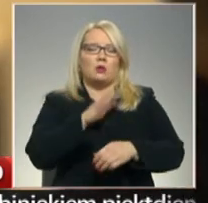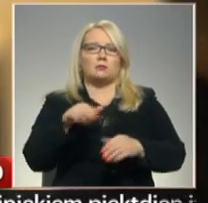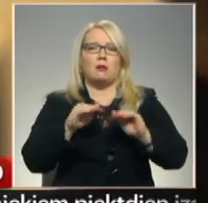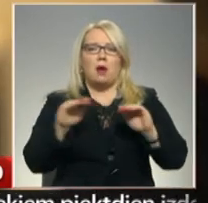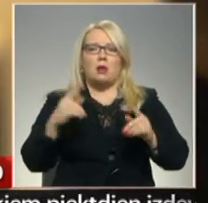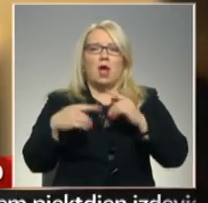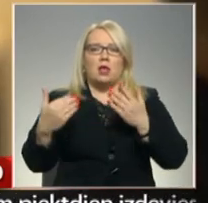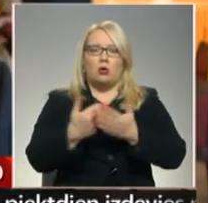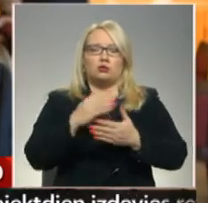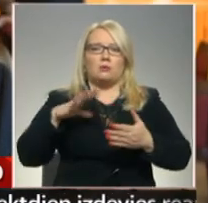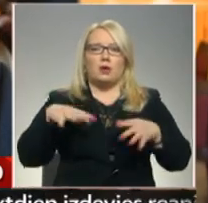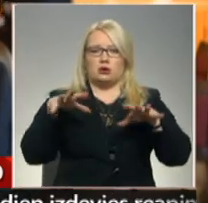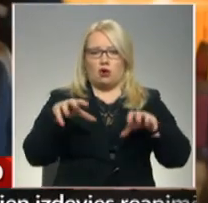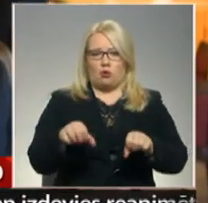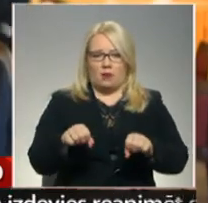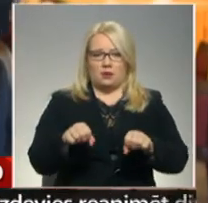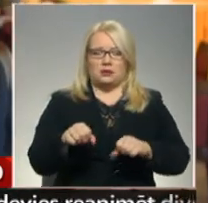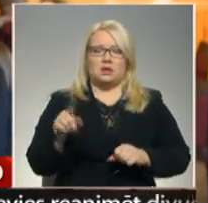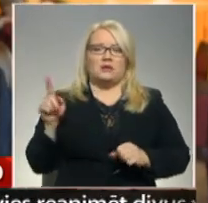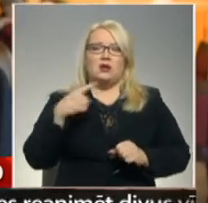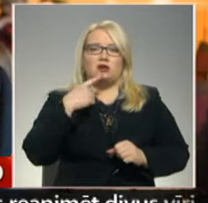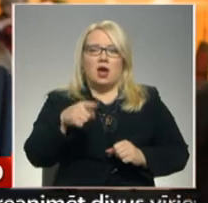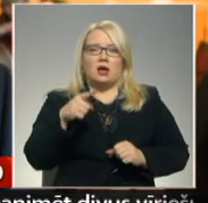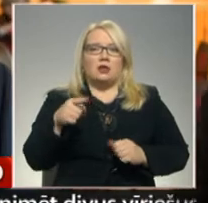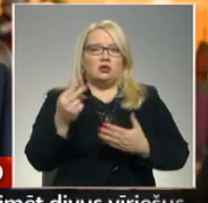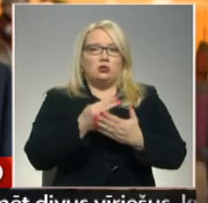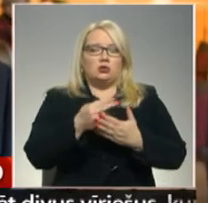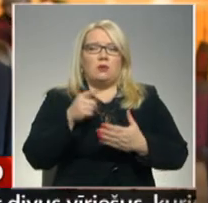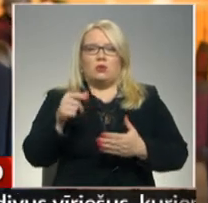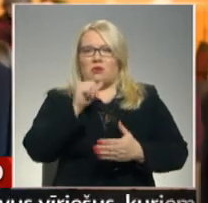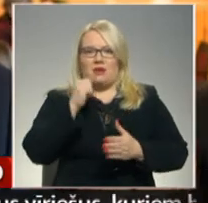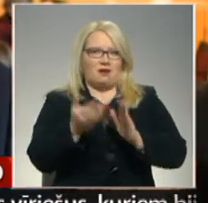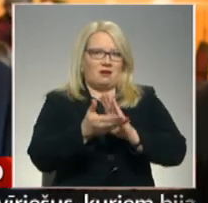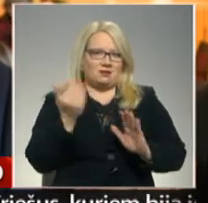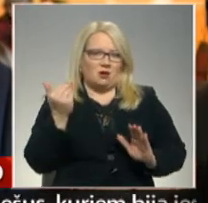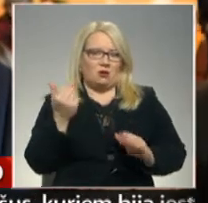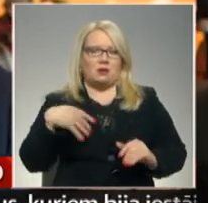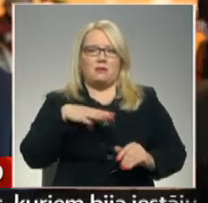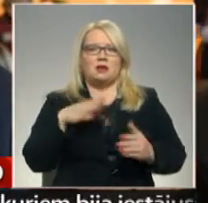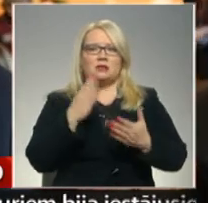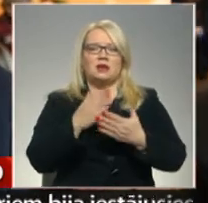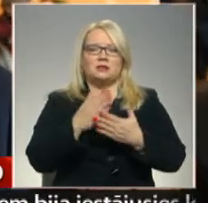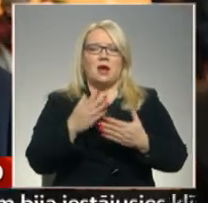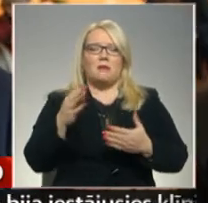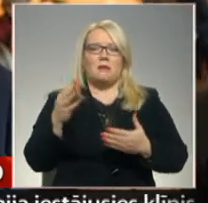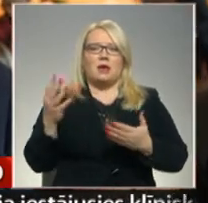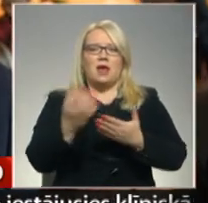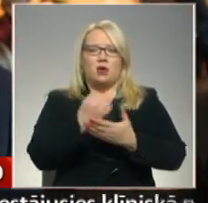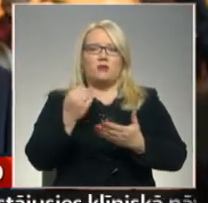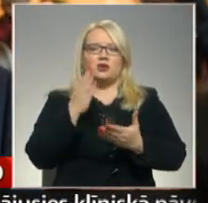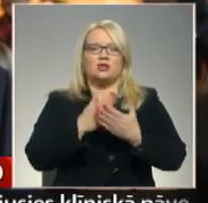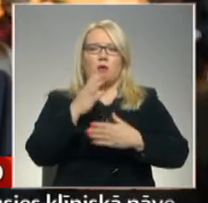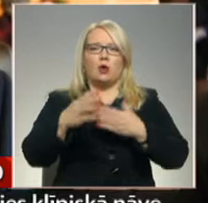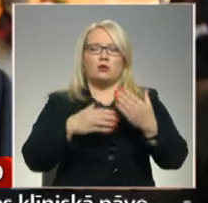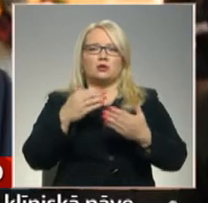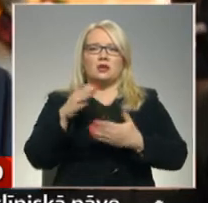pēc okupācijas. Tas nozīmē, ka to jau vairs nevar atsaukt. Ja, mēs esam it kā iegūši to starptautiskās sabiedrības atzinību